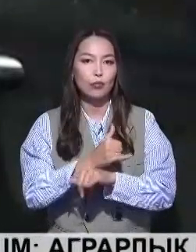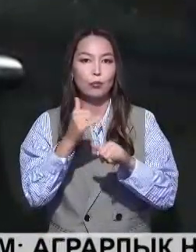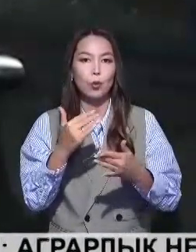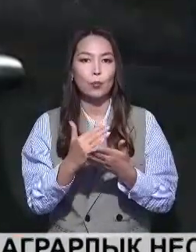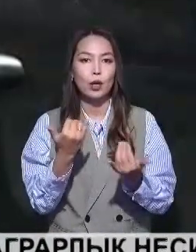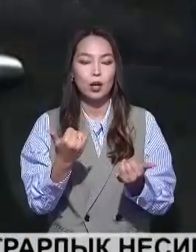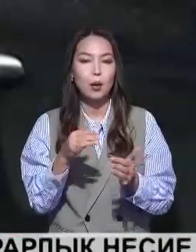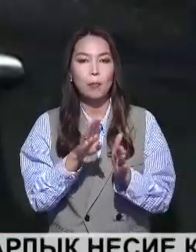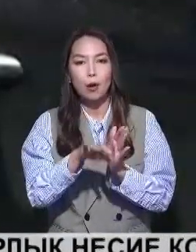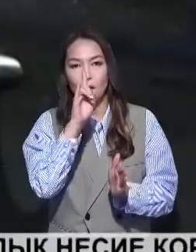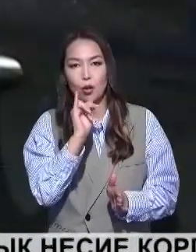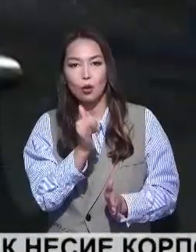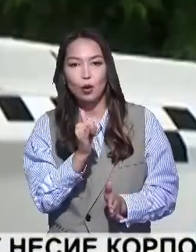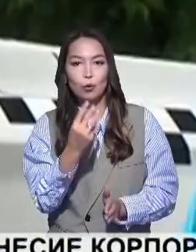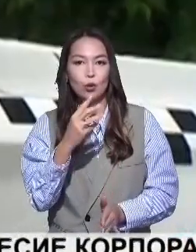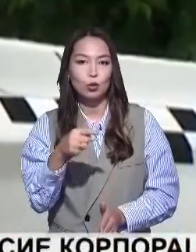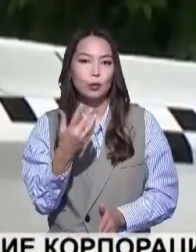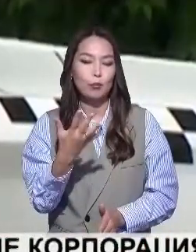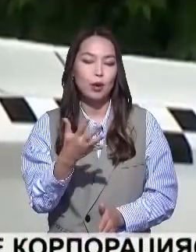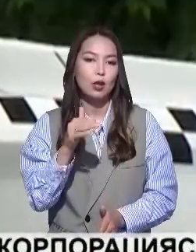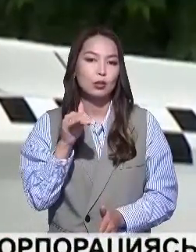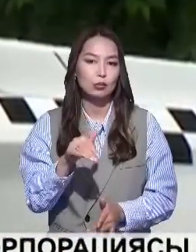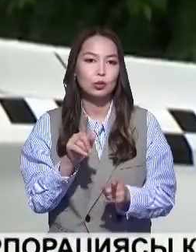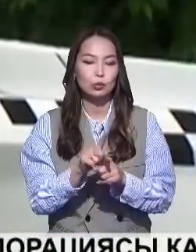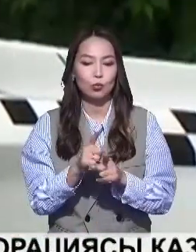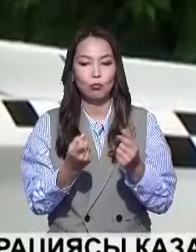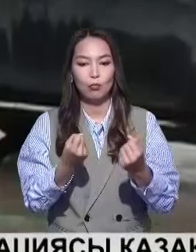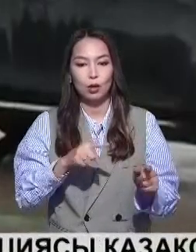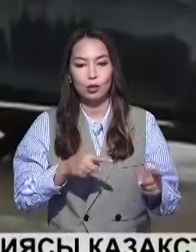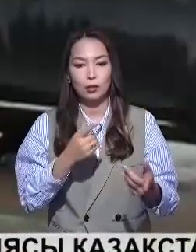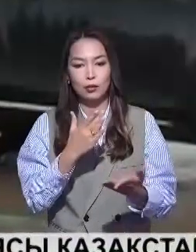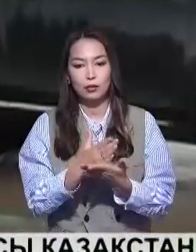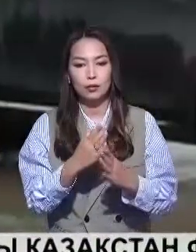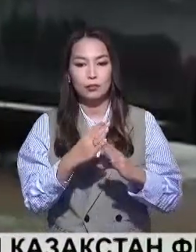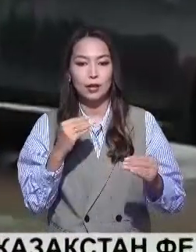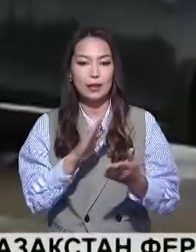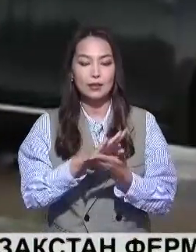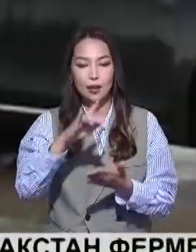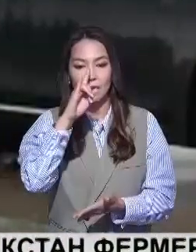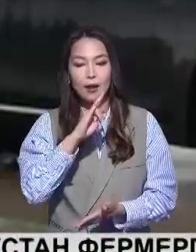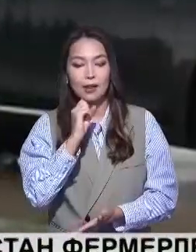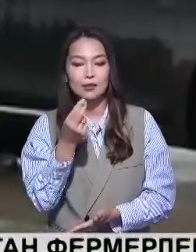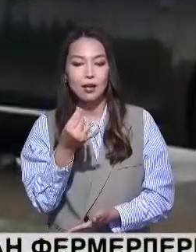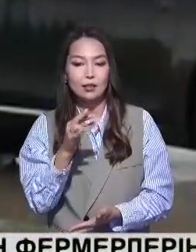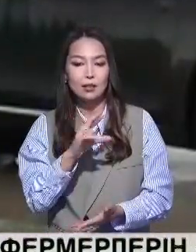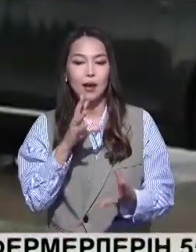Қазір жанармайсыз жүйткейтін 3,5 мыңнан аса темір тұлпар бар. Таза Қазақстан акциясы